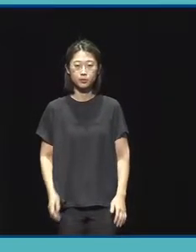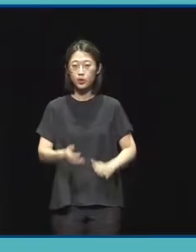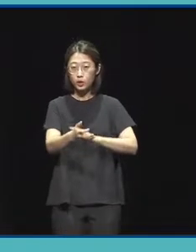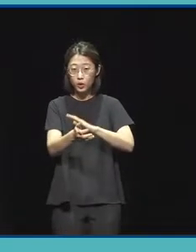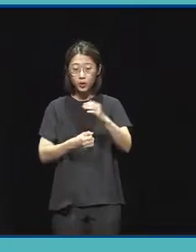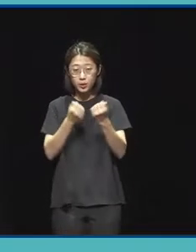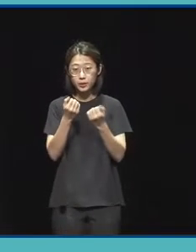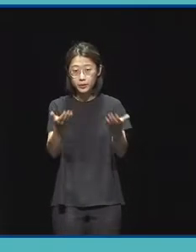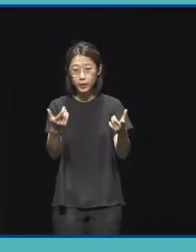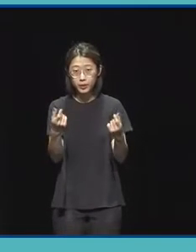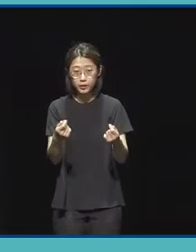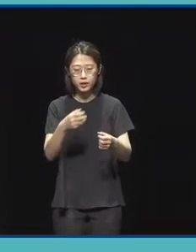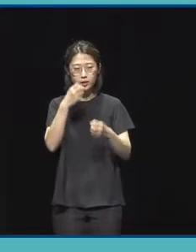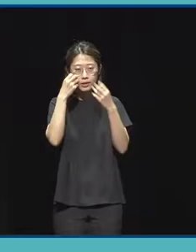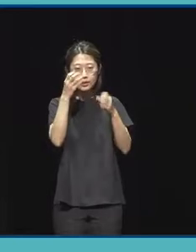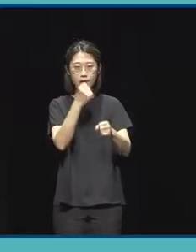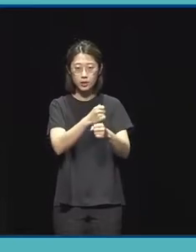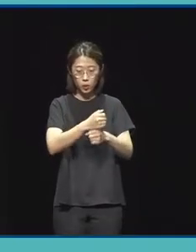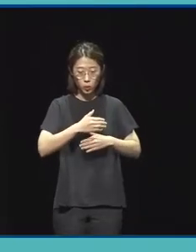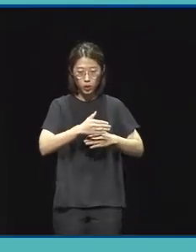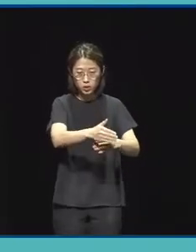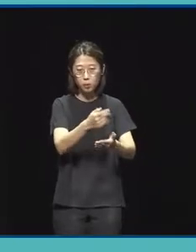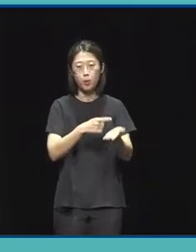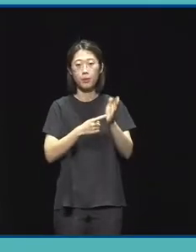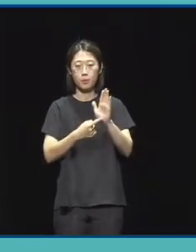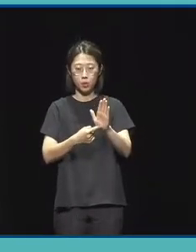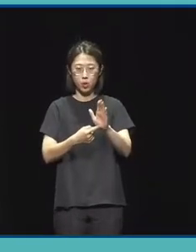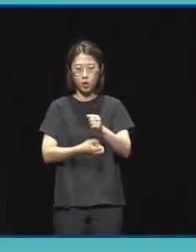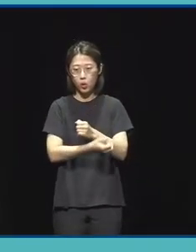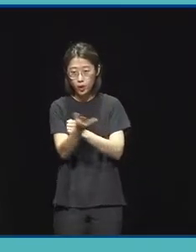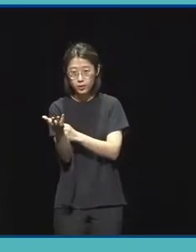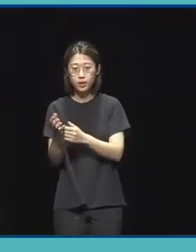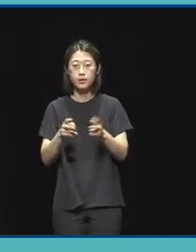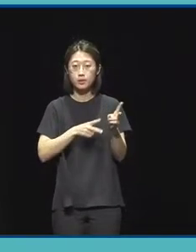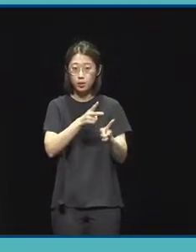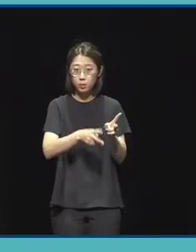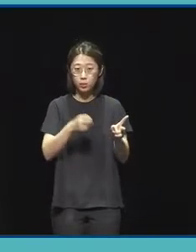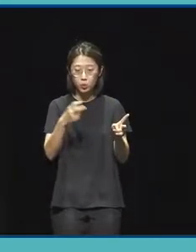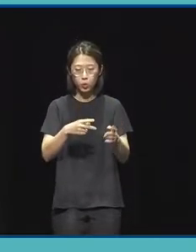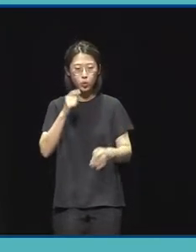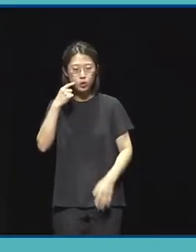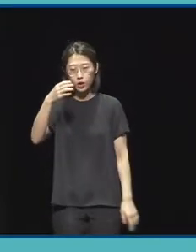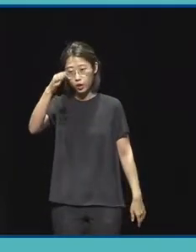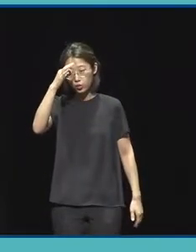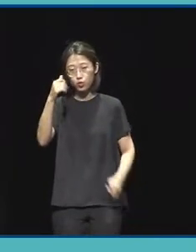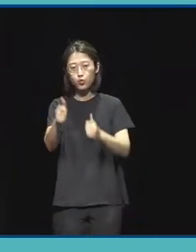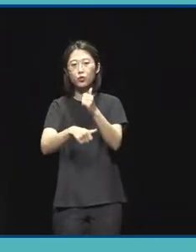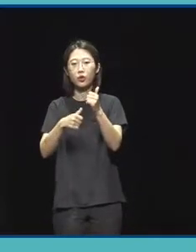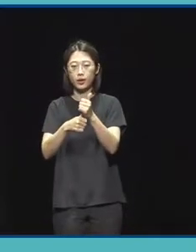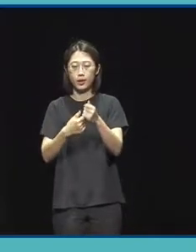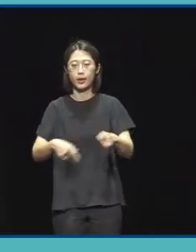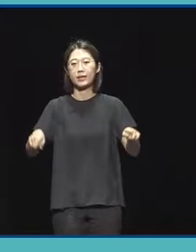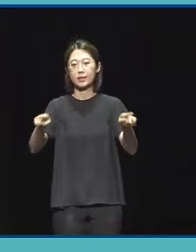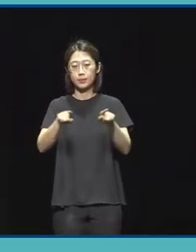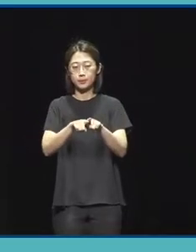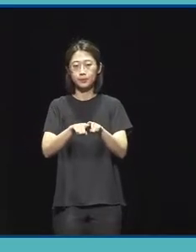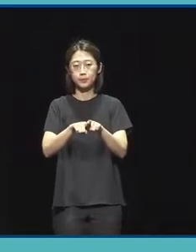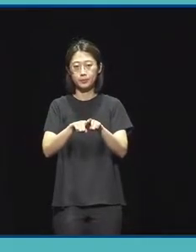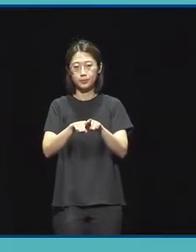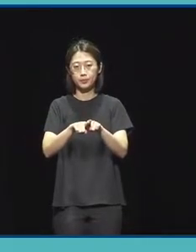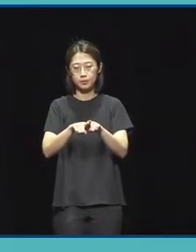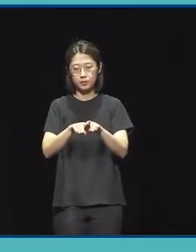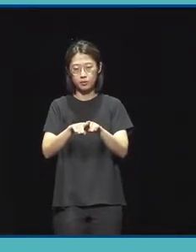앞서 설명드린 바와 같이 창작의 과정과 발표 그리고 확산하는 사업 그리고 예술위원회가 같이 함께